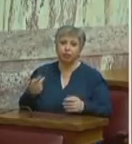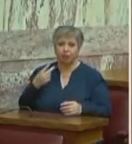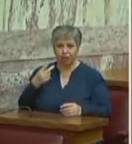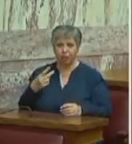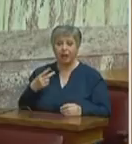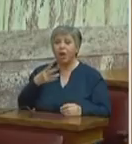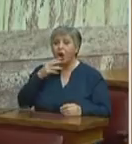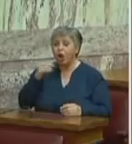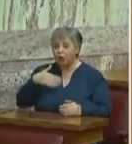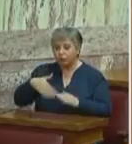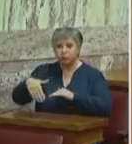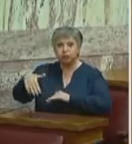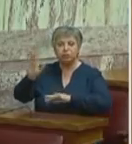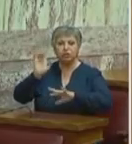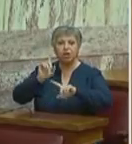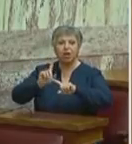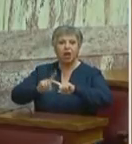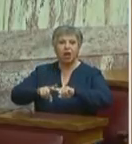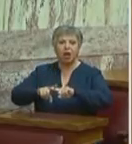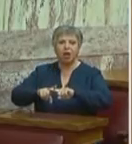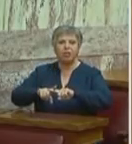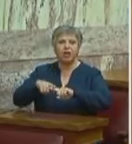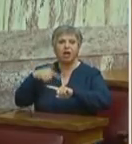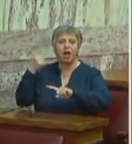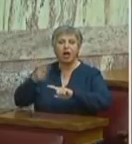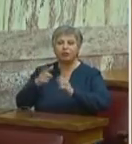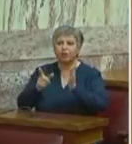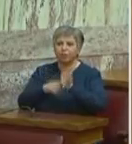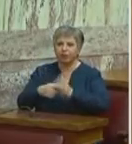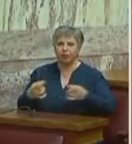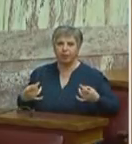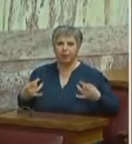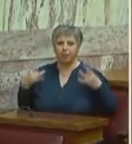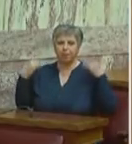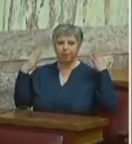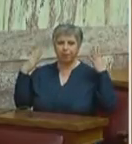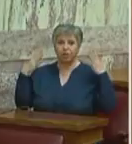εποχή πρέπει να είναι απαλλαγμένη τόσο από τις αμαρτίες του